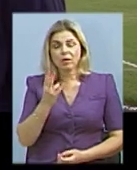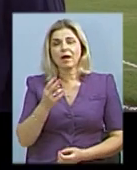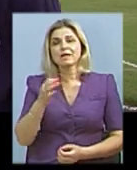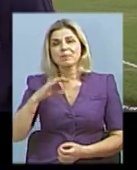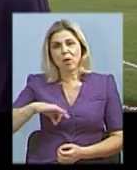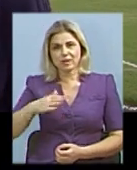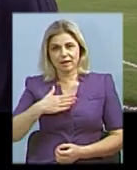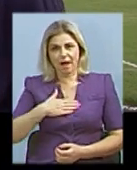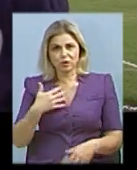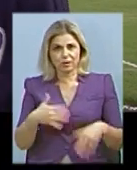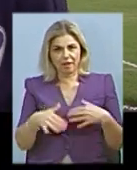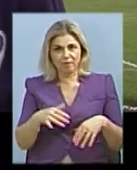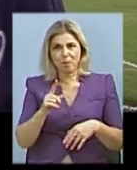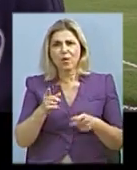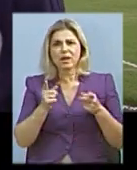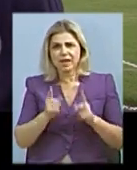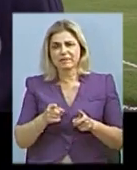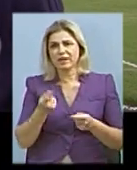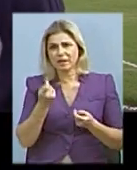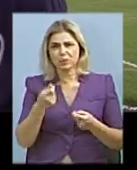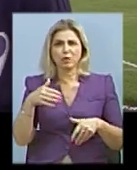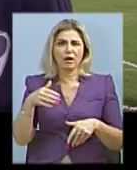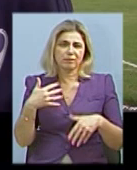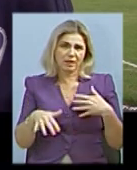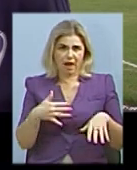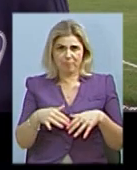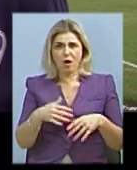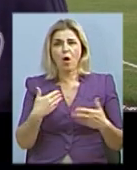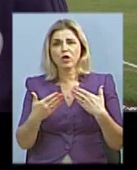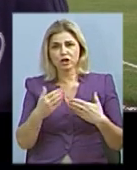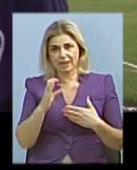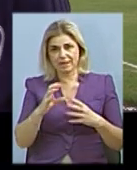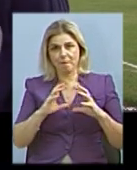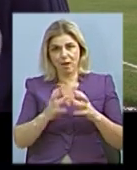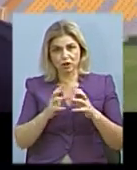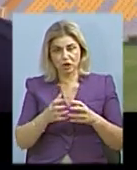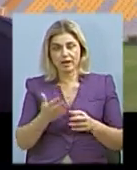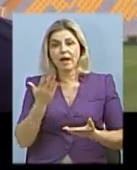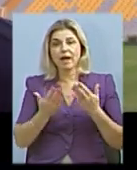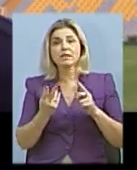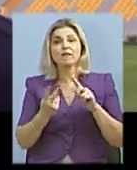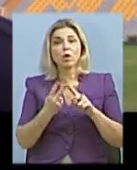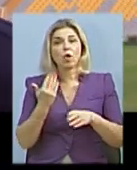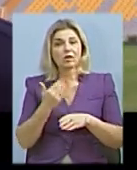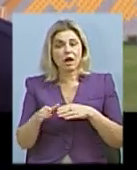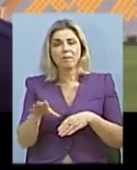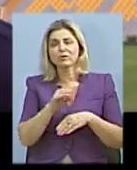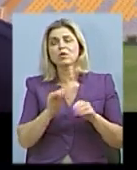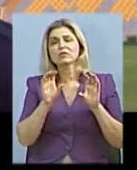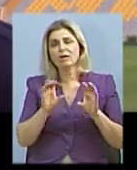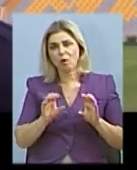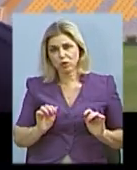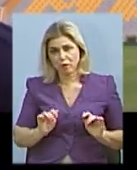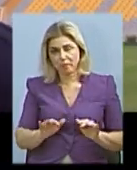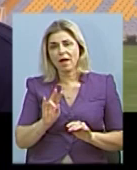почали реально дуже розхлябано ставитися до епізодів з м'ячем. Якщо брати по другому тайму, усе закономірно.